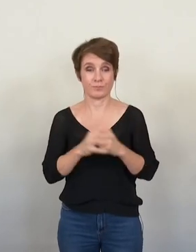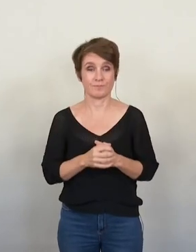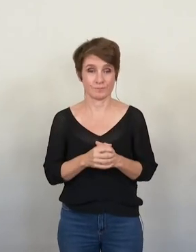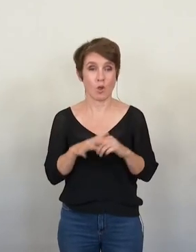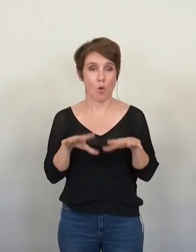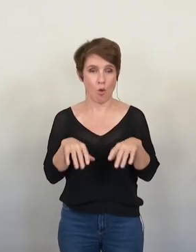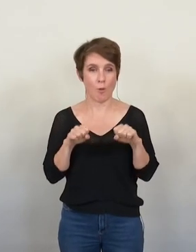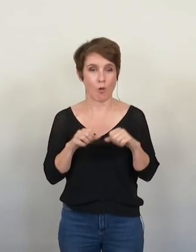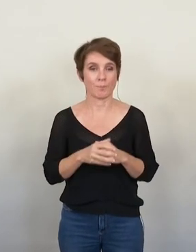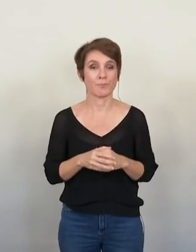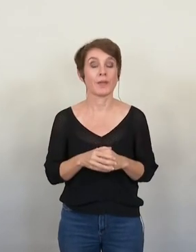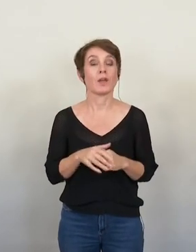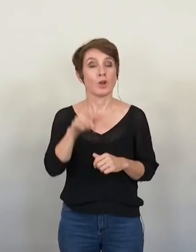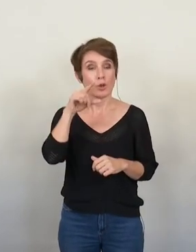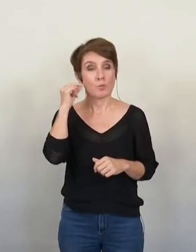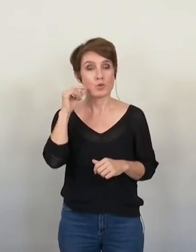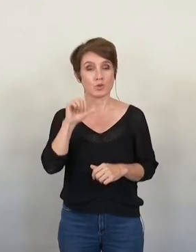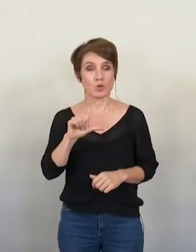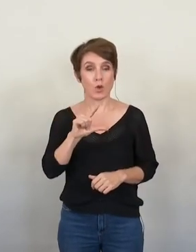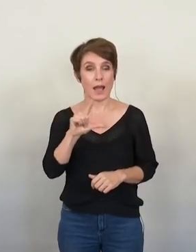donc monsieur aloto vous avez la